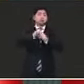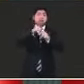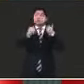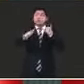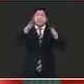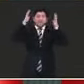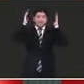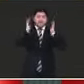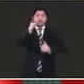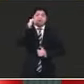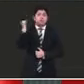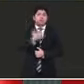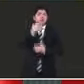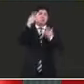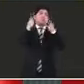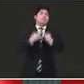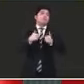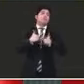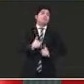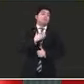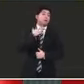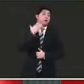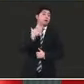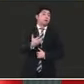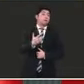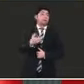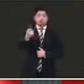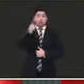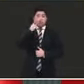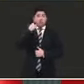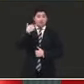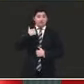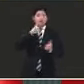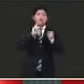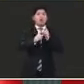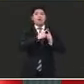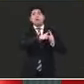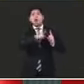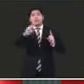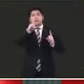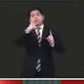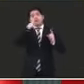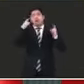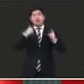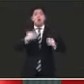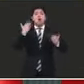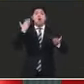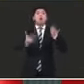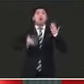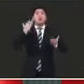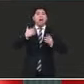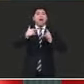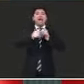rakamına ulaşmış oldu hükümetlerimiz döneminin ortalama enflasyonu yüzde 13